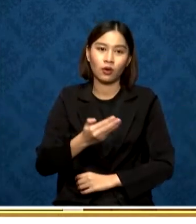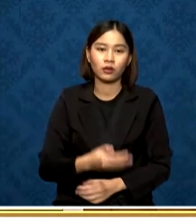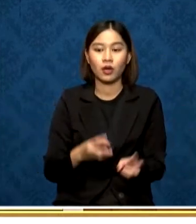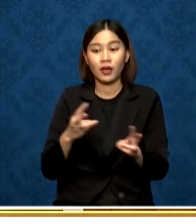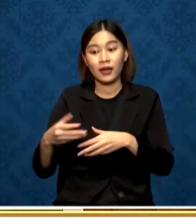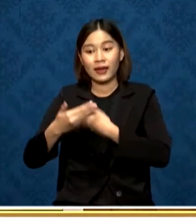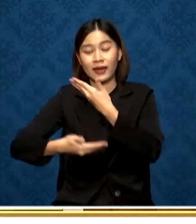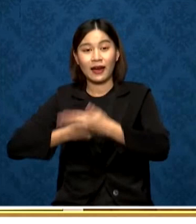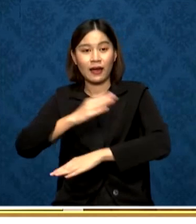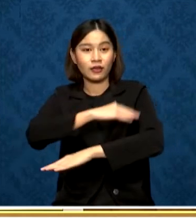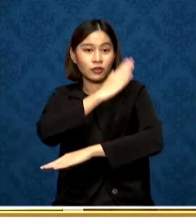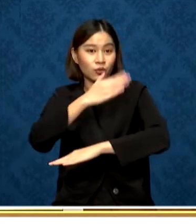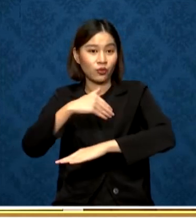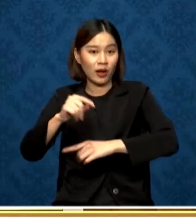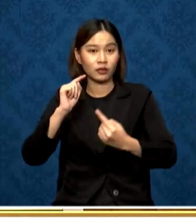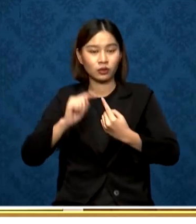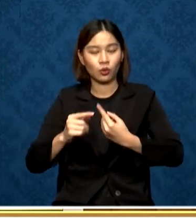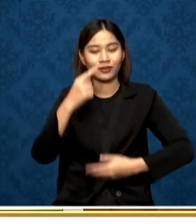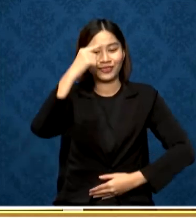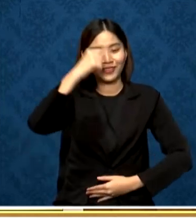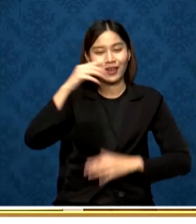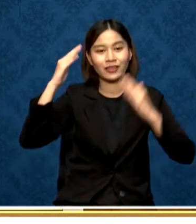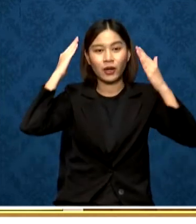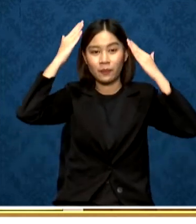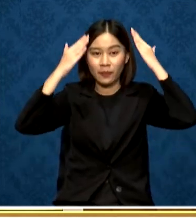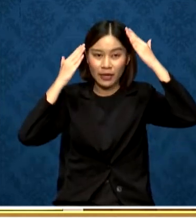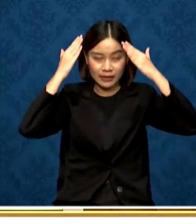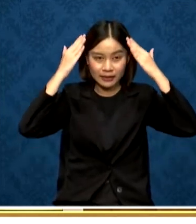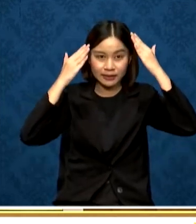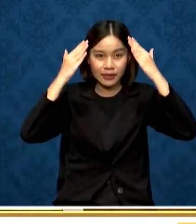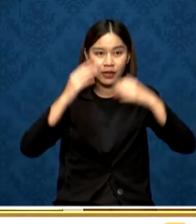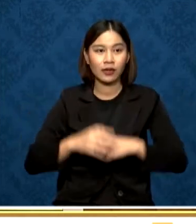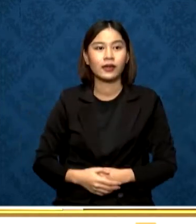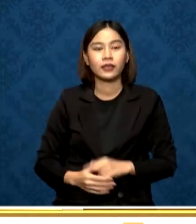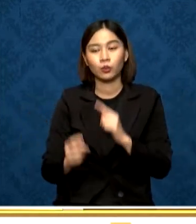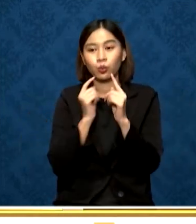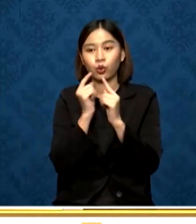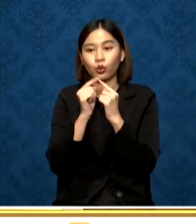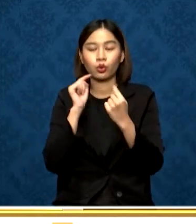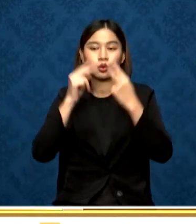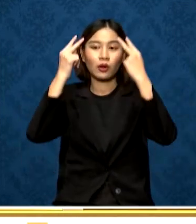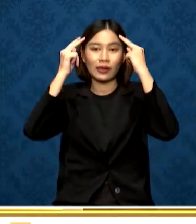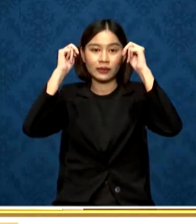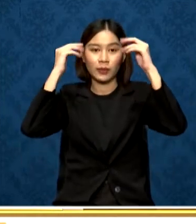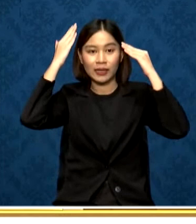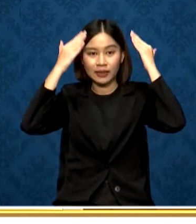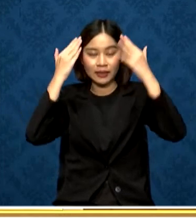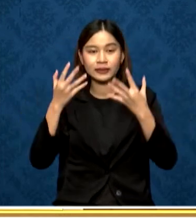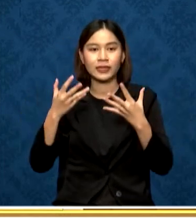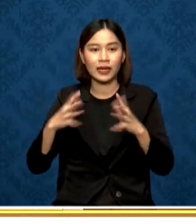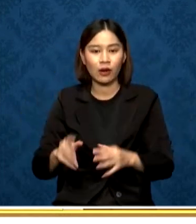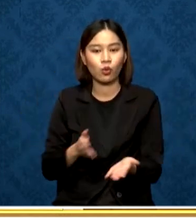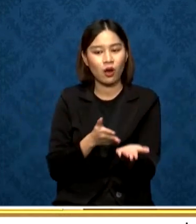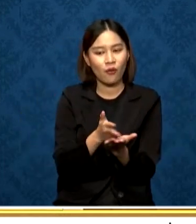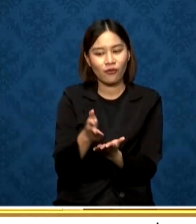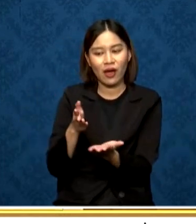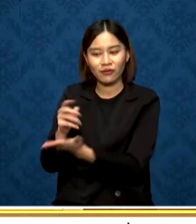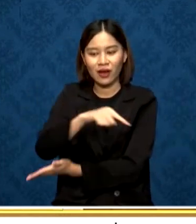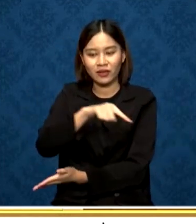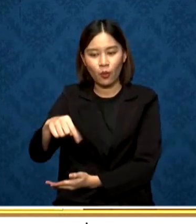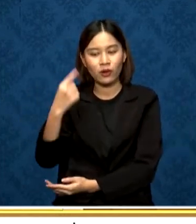ชายแดนระหว่างเรากับมาเลเซียเนี่ยหลังจากที่มีการพูดคุยกับท่านนายกรัฐมนตรีแล้วเนี่ยทั้งสองฝ่ายมีความเห็นต